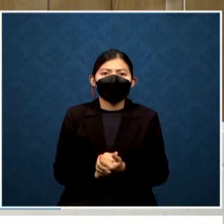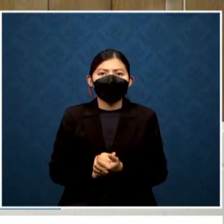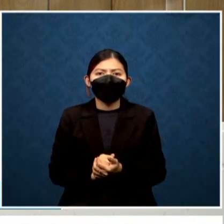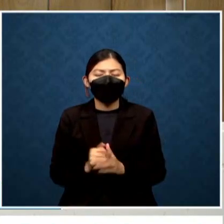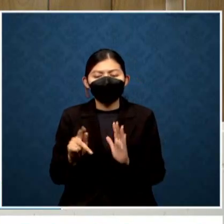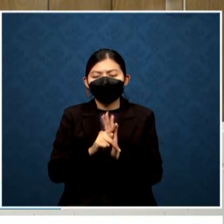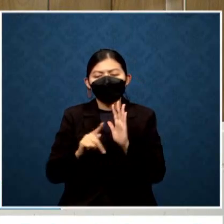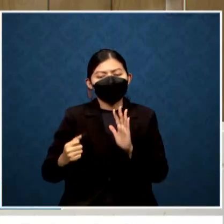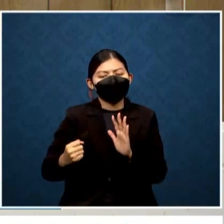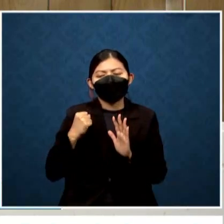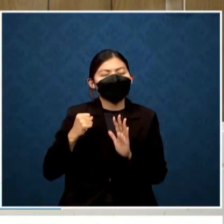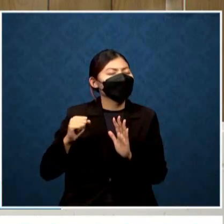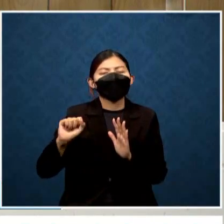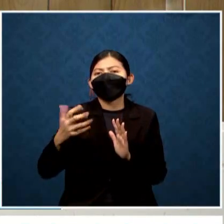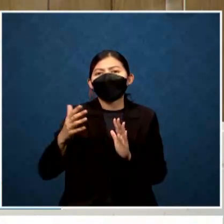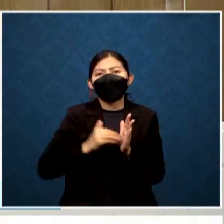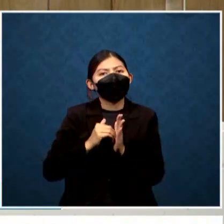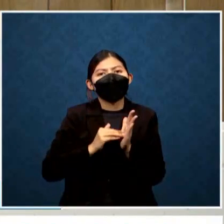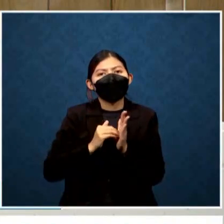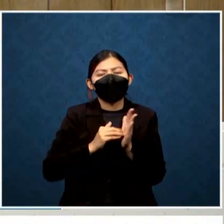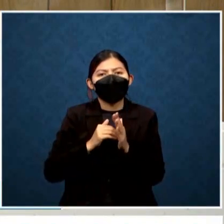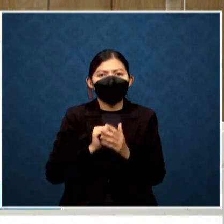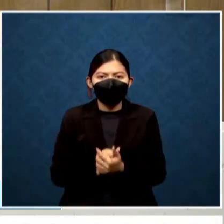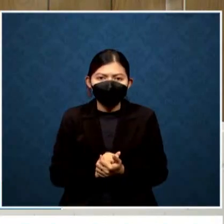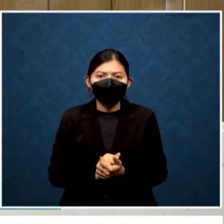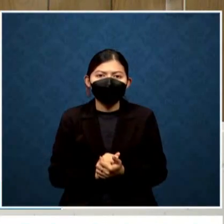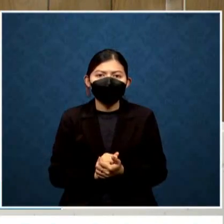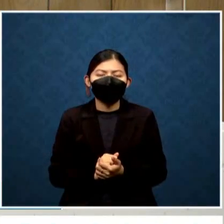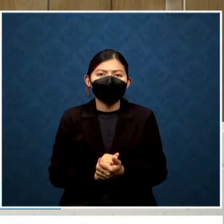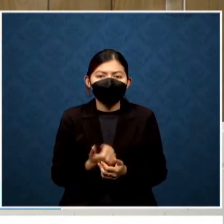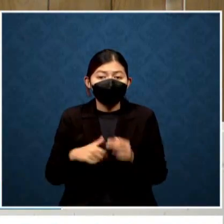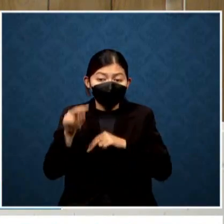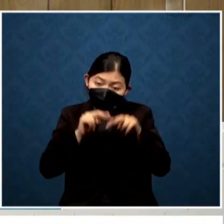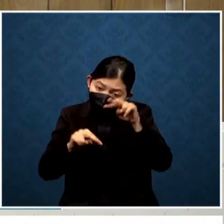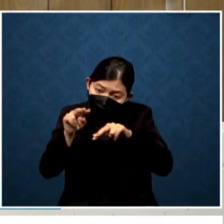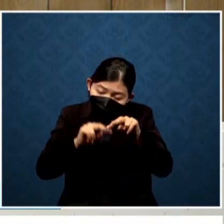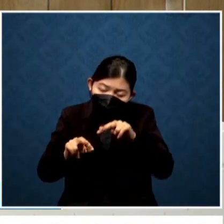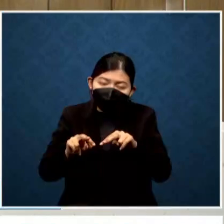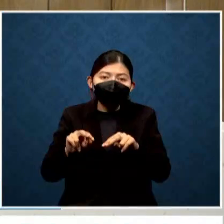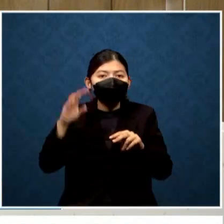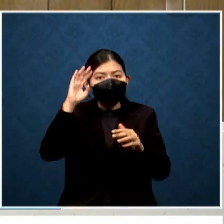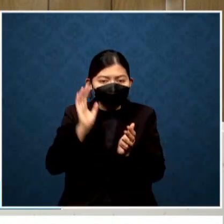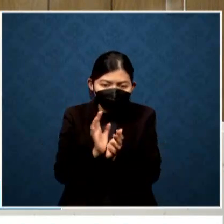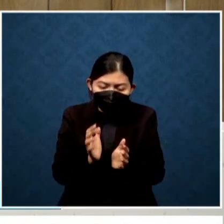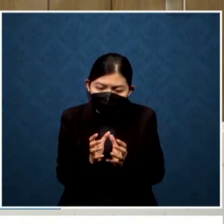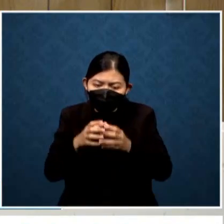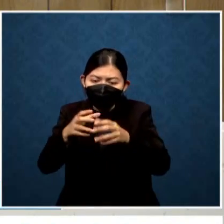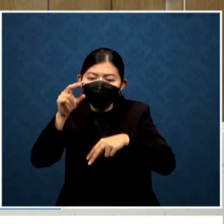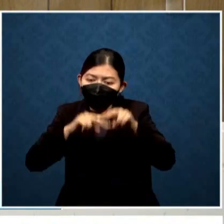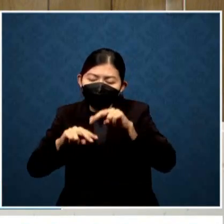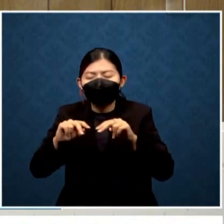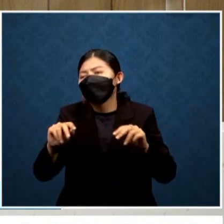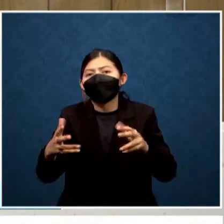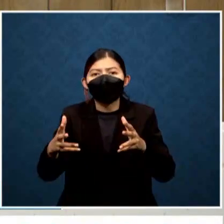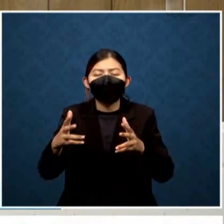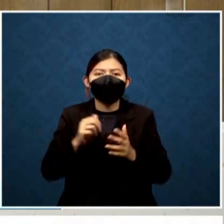งวดอาจจะไม่มีผลประโยชน์ไม่ได้ทำอะไรแต่ว่าไม่เข้มงวดกวดขันนะเพราะตัวเองถือกฎหมายอยู่เนี่ย